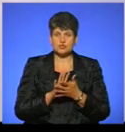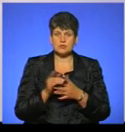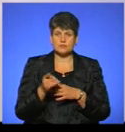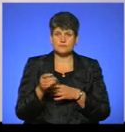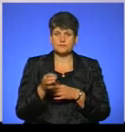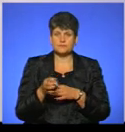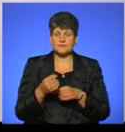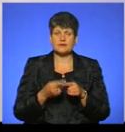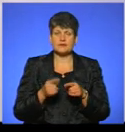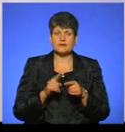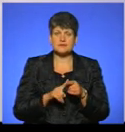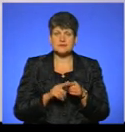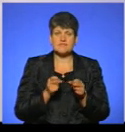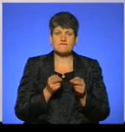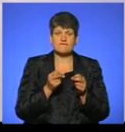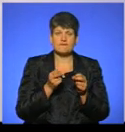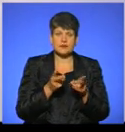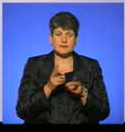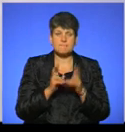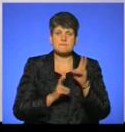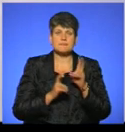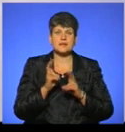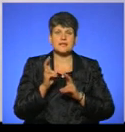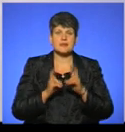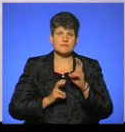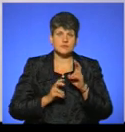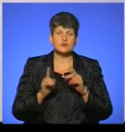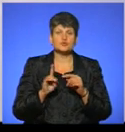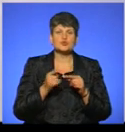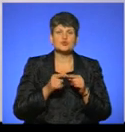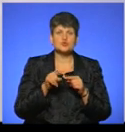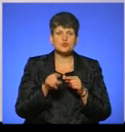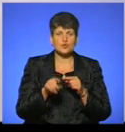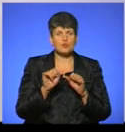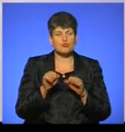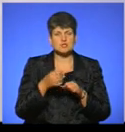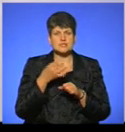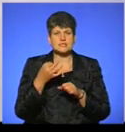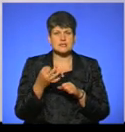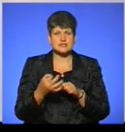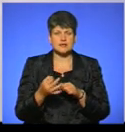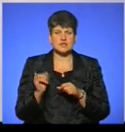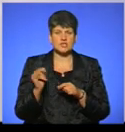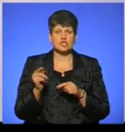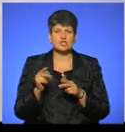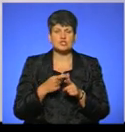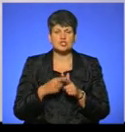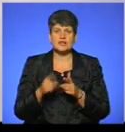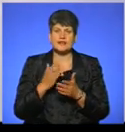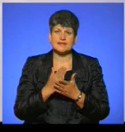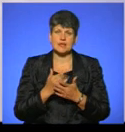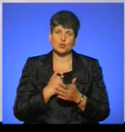це викиди підприємств. Що з цього приводу можете сказати? І чи є в нас